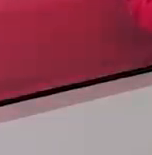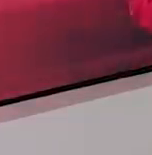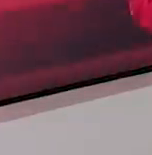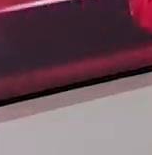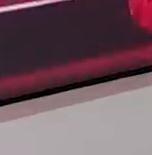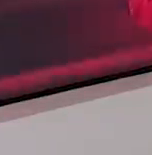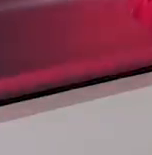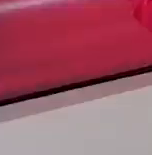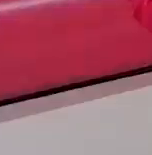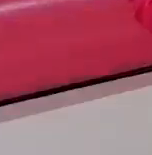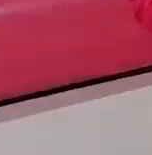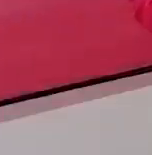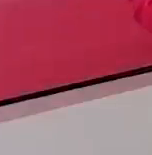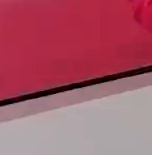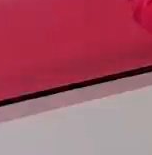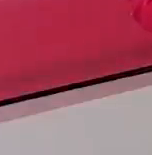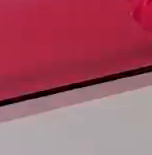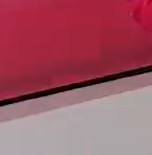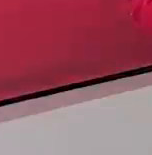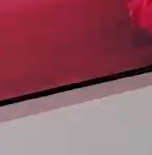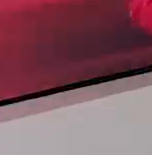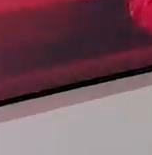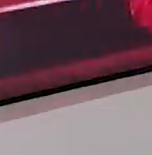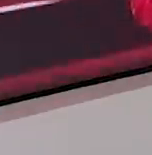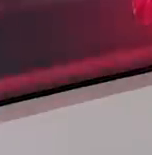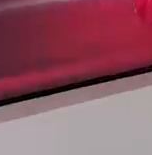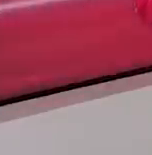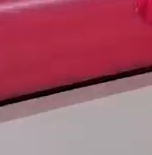Pinoy TV at sa www.gmanews.tv